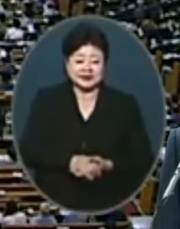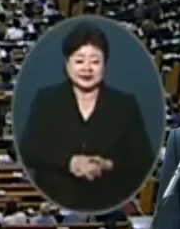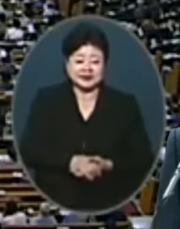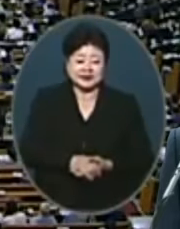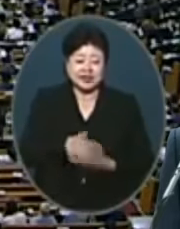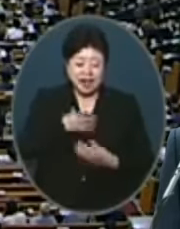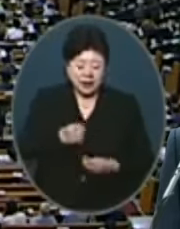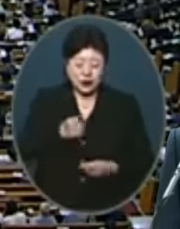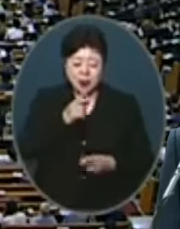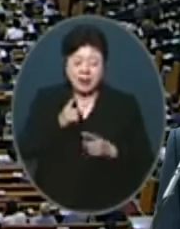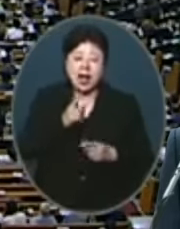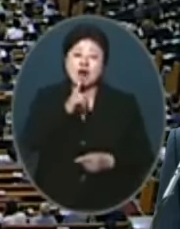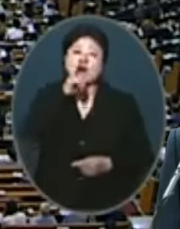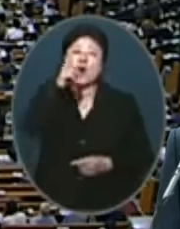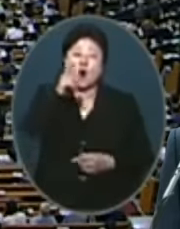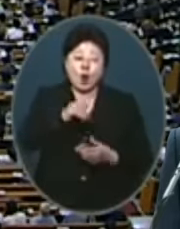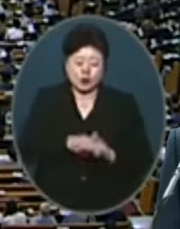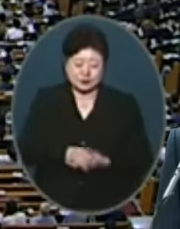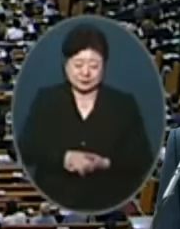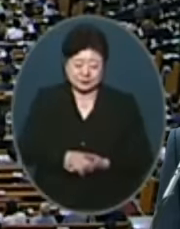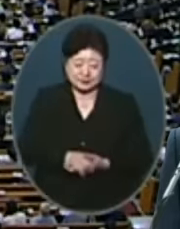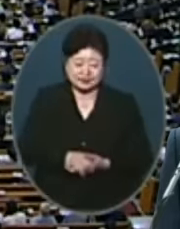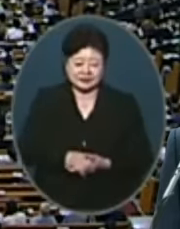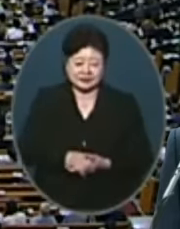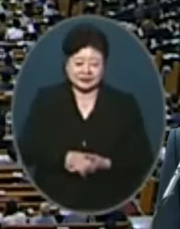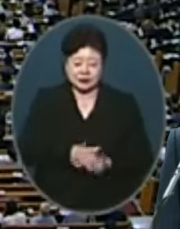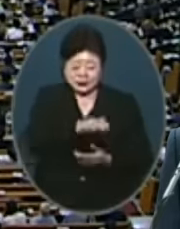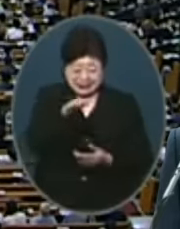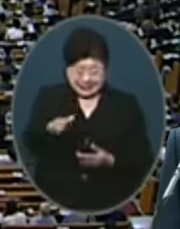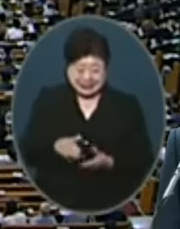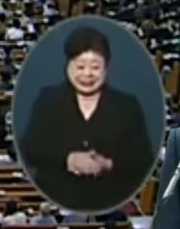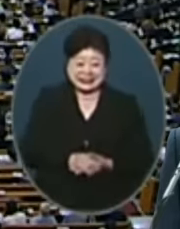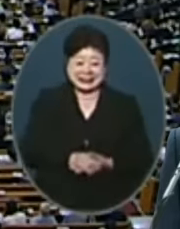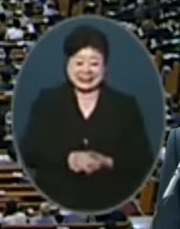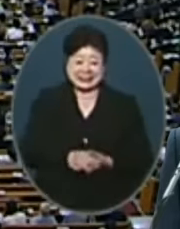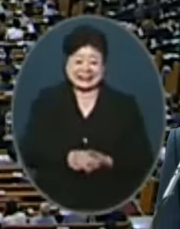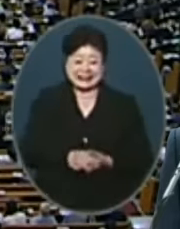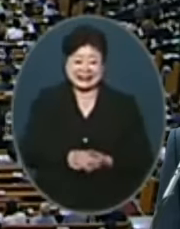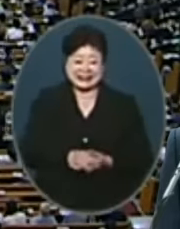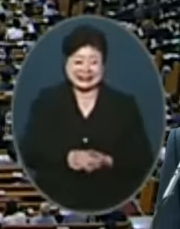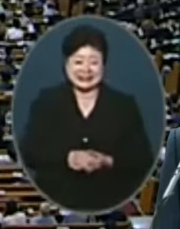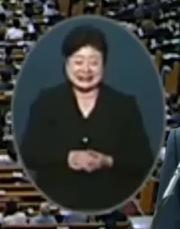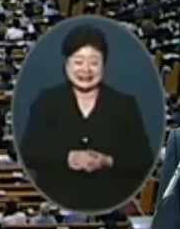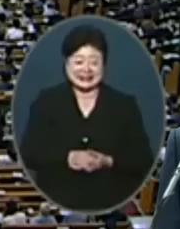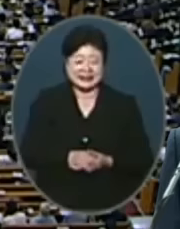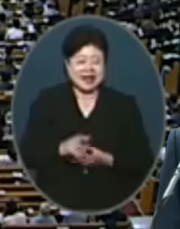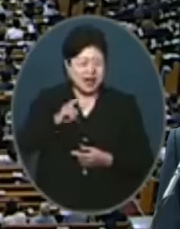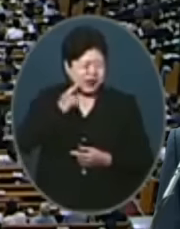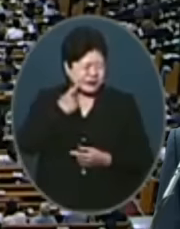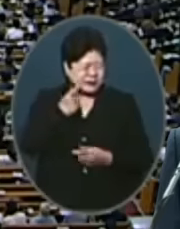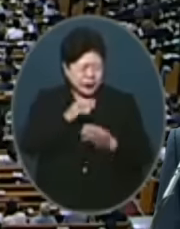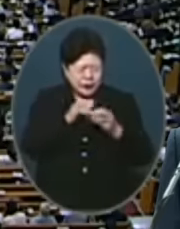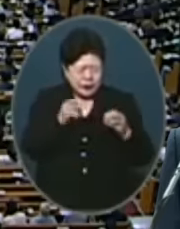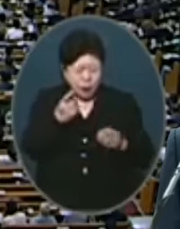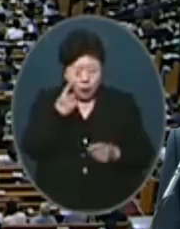안돈하는 말을 했습니다. 우리가 두루다니며 정탐한 땅은 심히 아름다운 땅이라